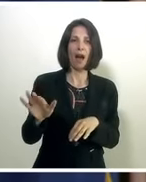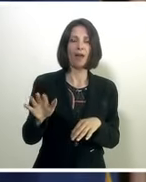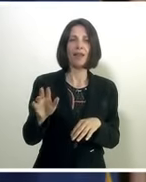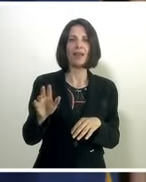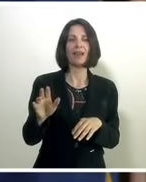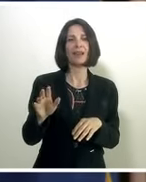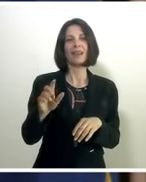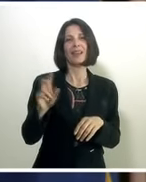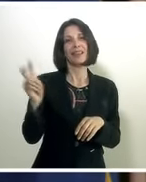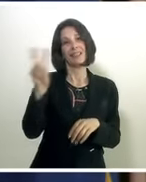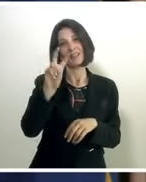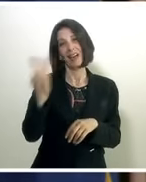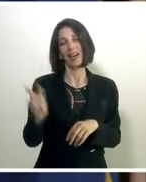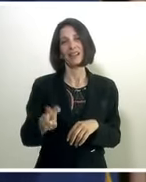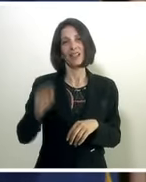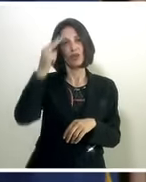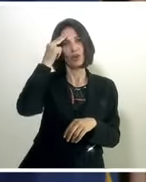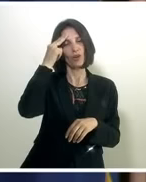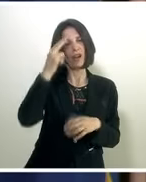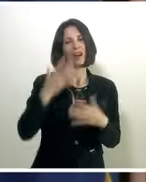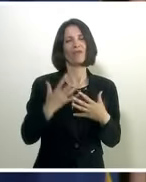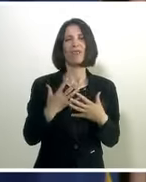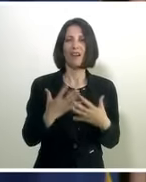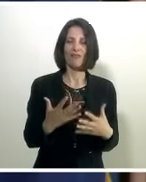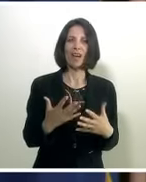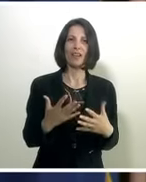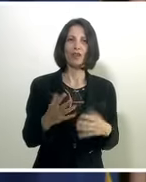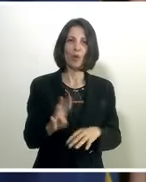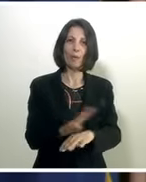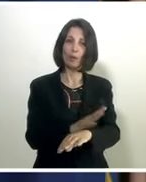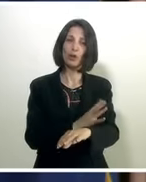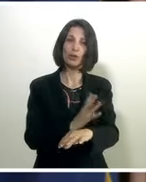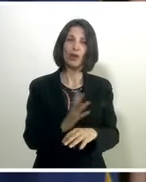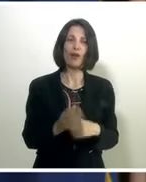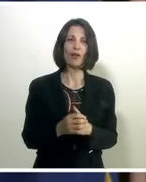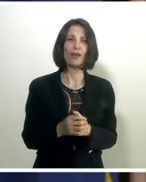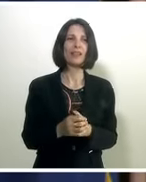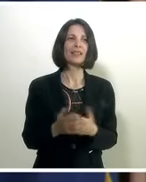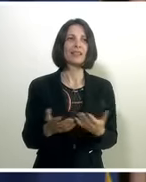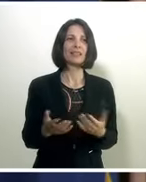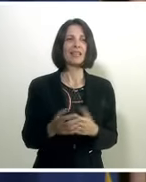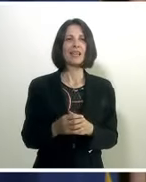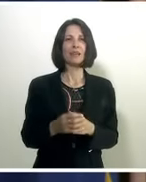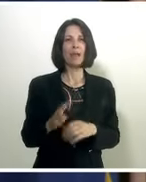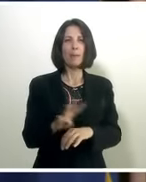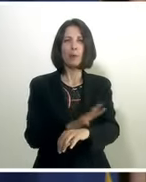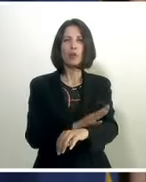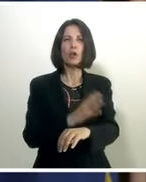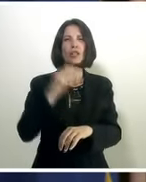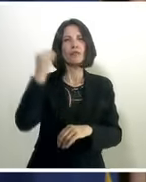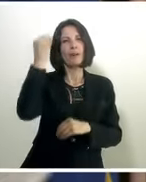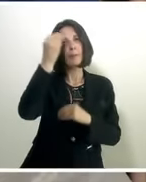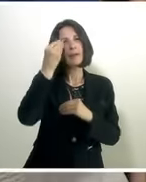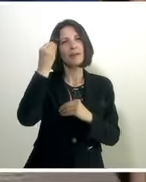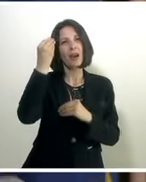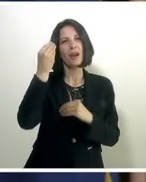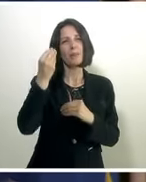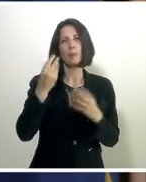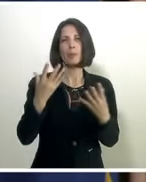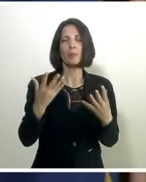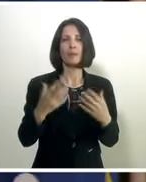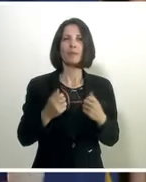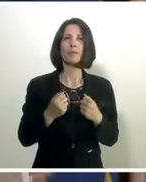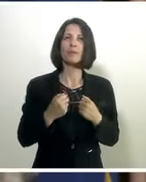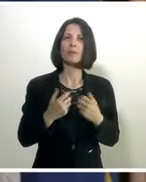e grande rimpianto un'emozione che ci fa pensare a quella assolutamente spontanea che